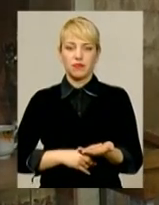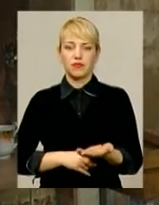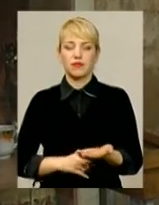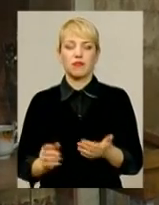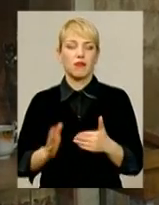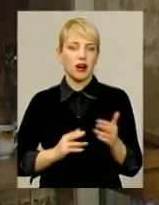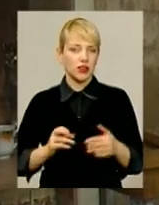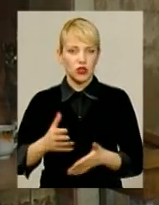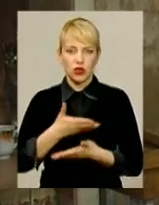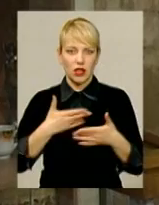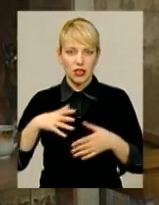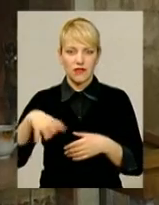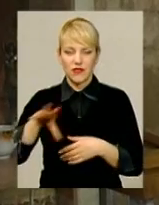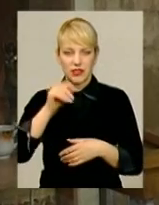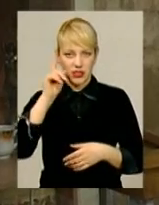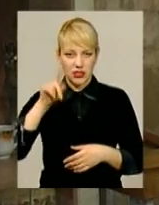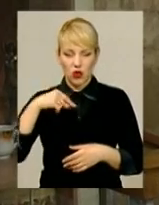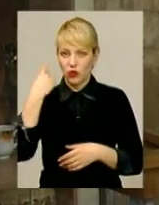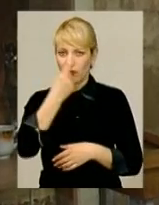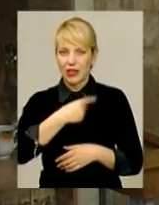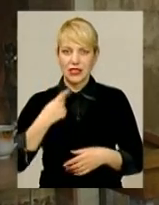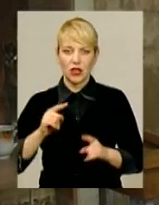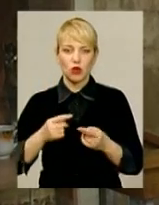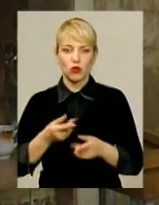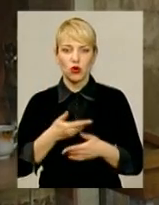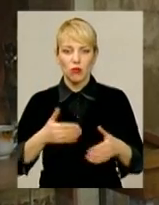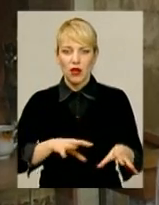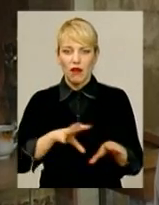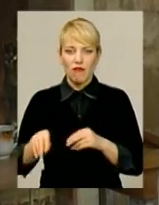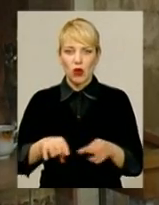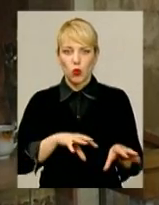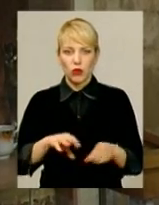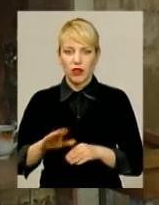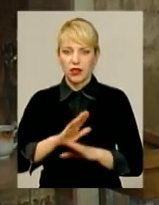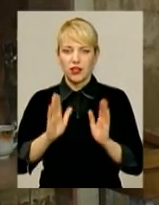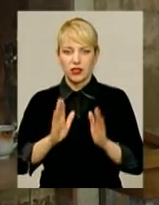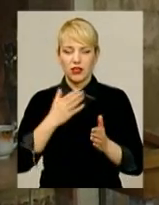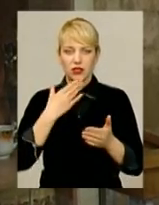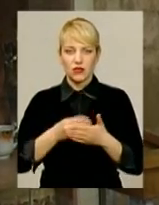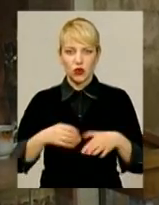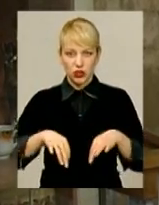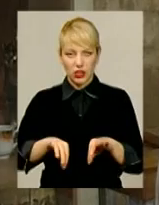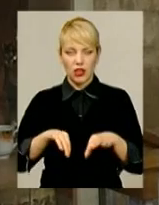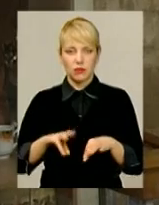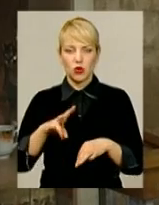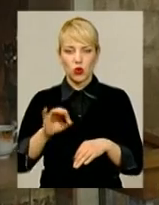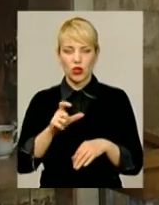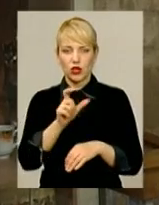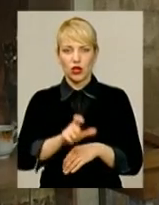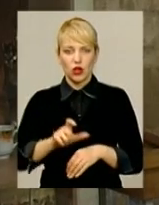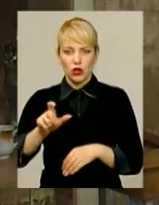нас знають всі і знають в лице, тому що ми евакуювали не тільки свої транспортні засоби, а ми